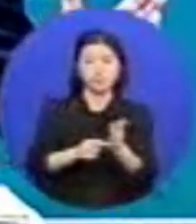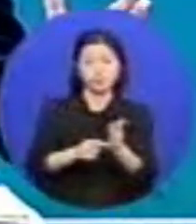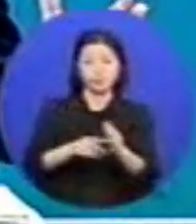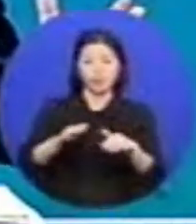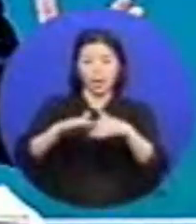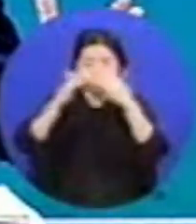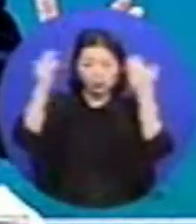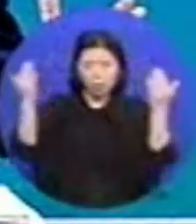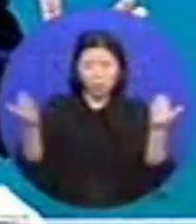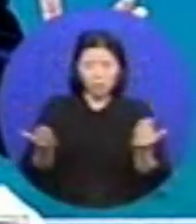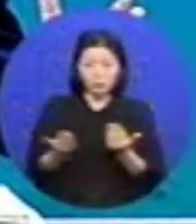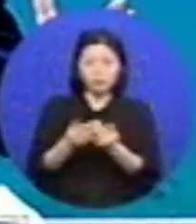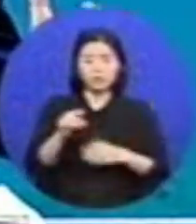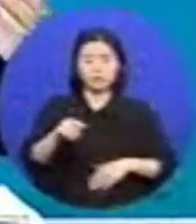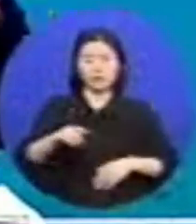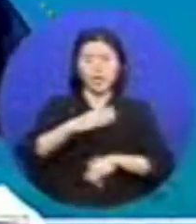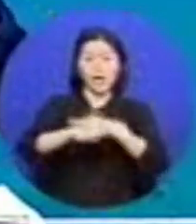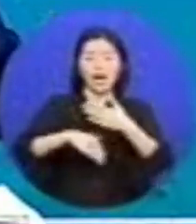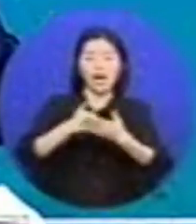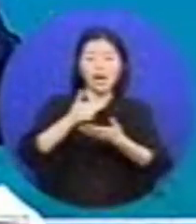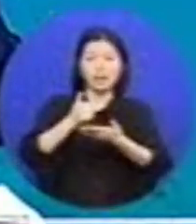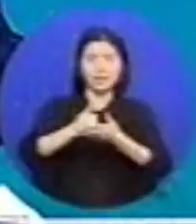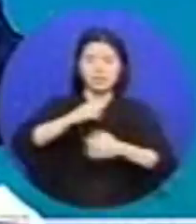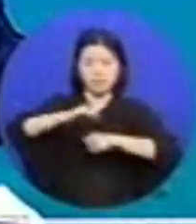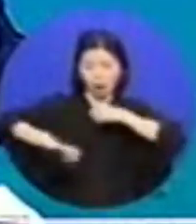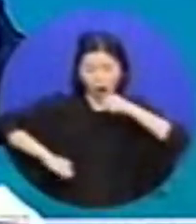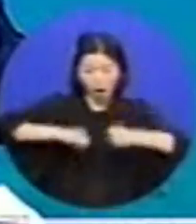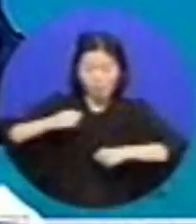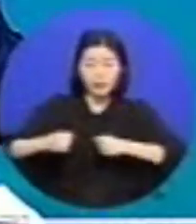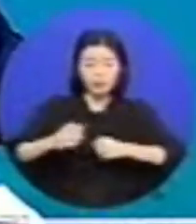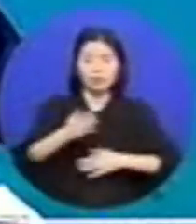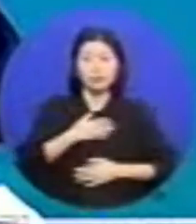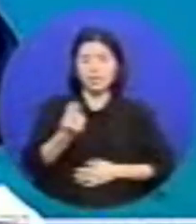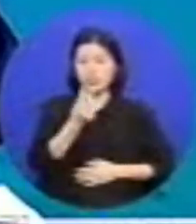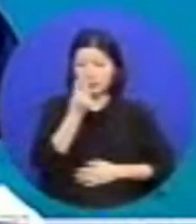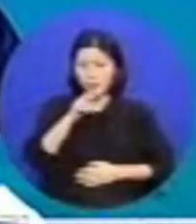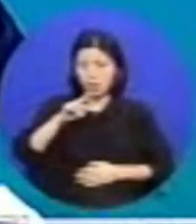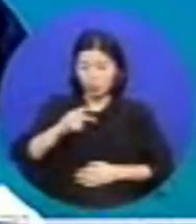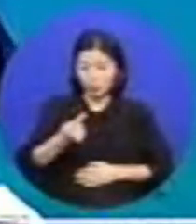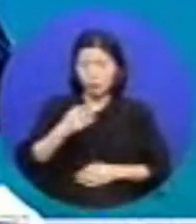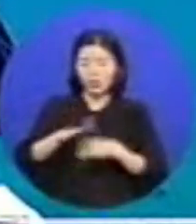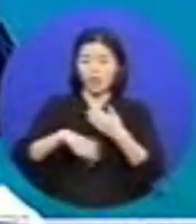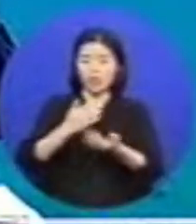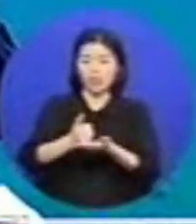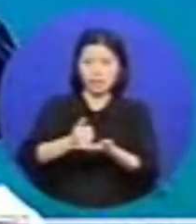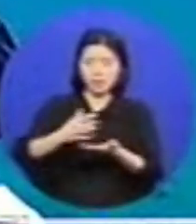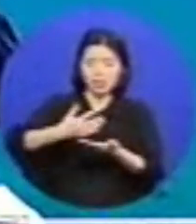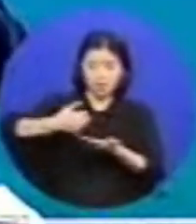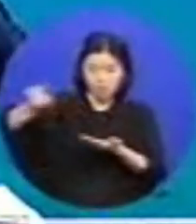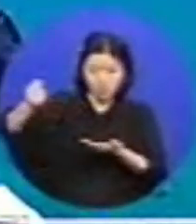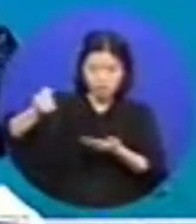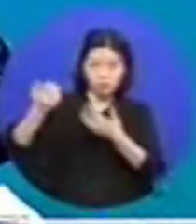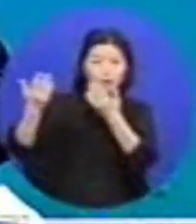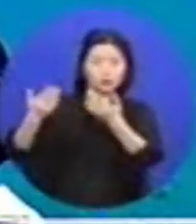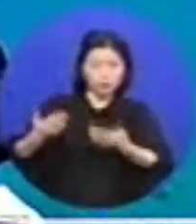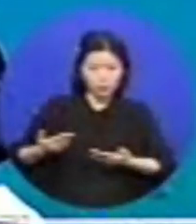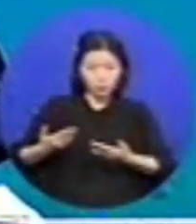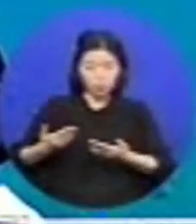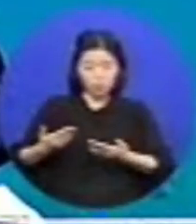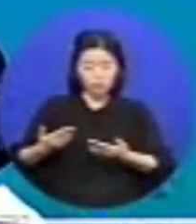모든 것 다 하나님 마음대로입니다. 내 생명도 하나님이 가져가시기도 하고 주시기도